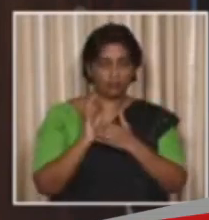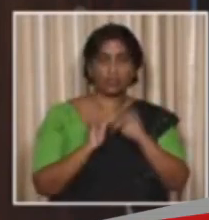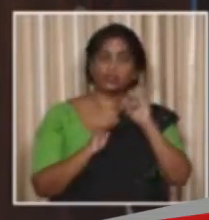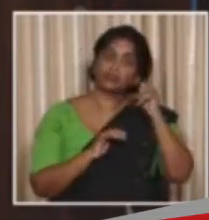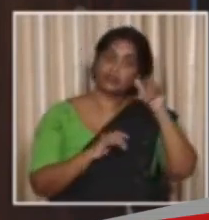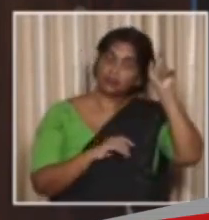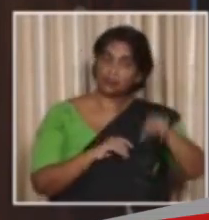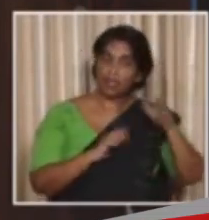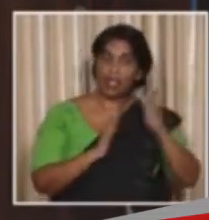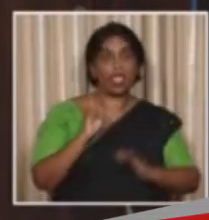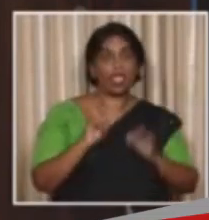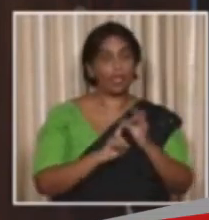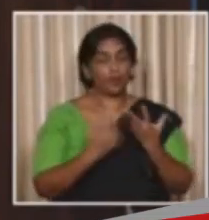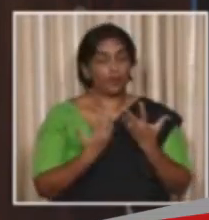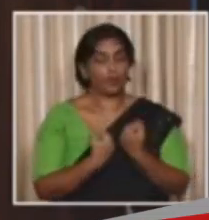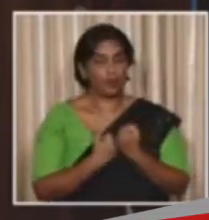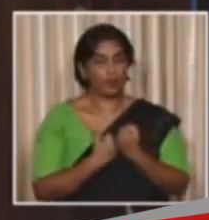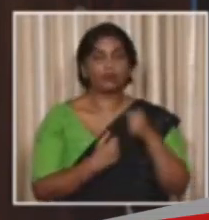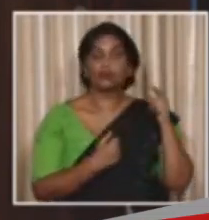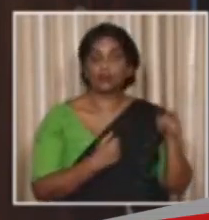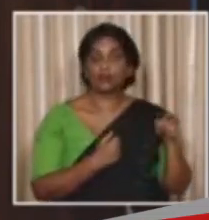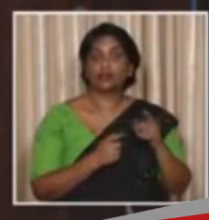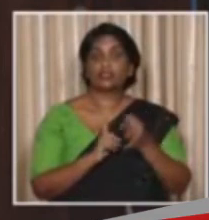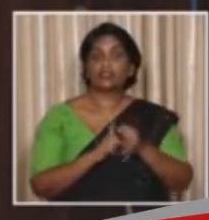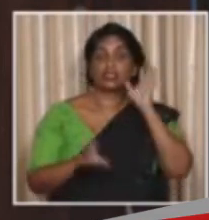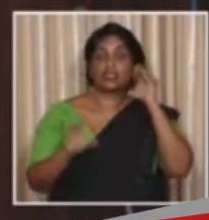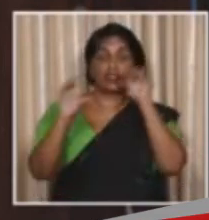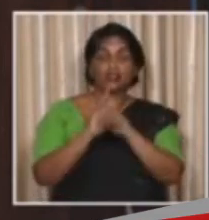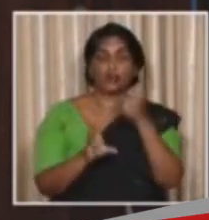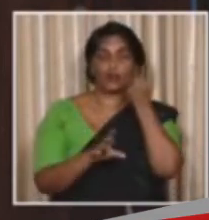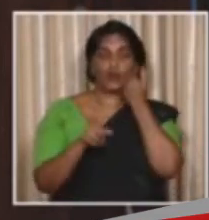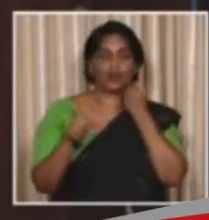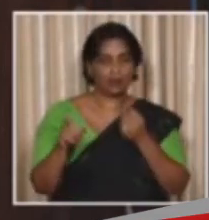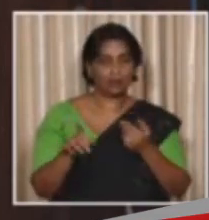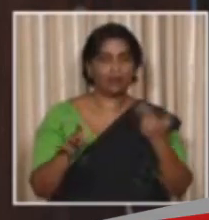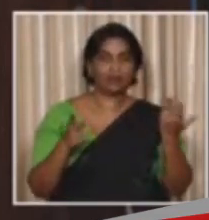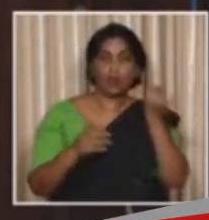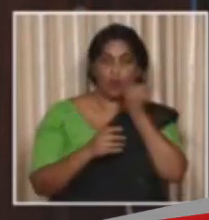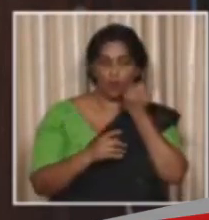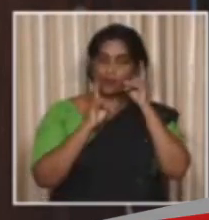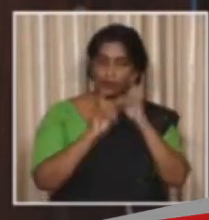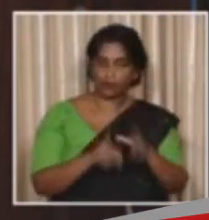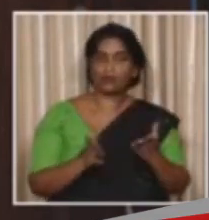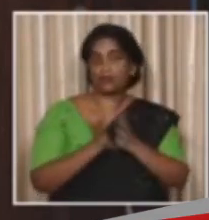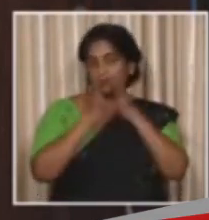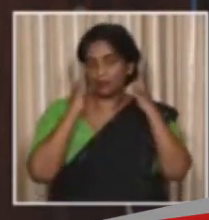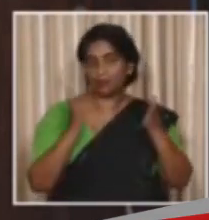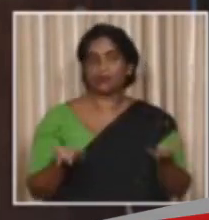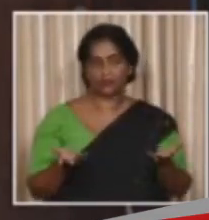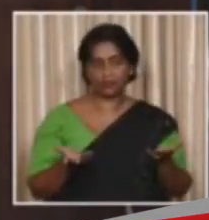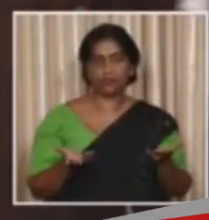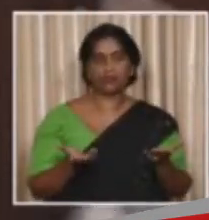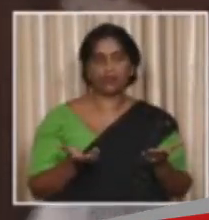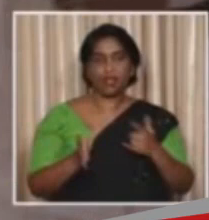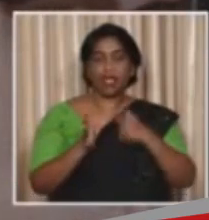උනේ නෝ සමහරයට ඇමති වෙන්න උනේ නෝ මෙතුමාට ඇවිල්ලා තියෙන ජනාධිපති වෙන්න උන ඕම උන ගත්තා හිටියනේ අපෝ